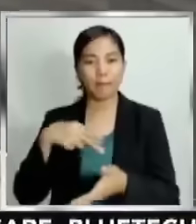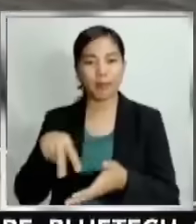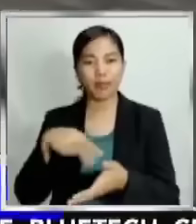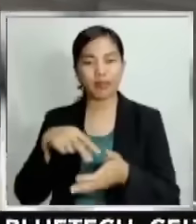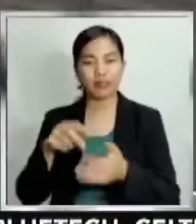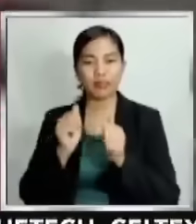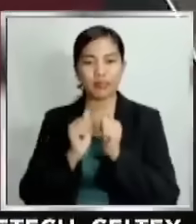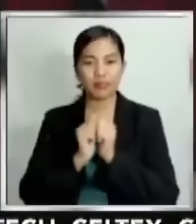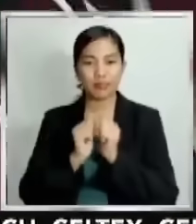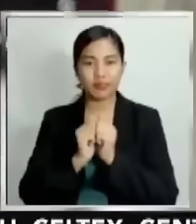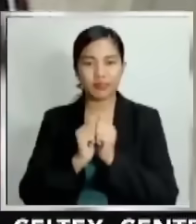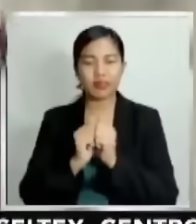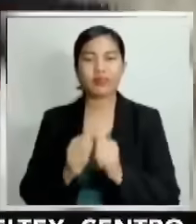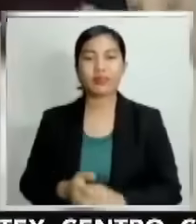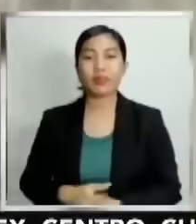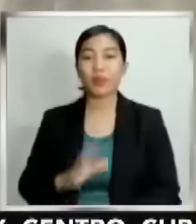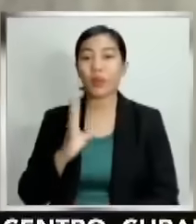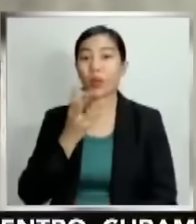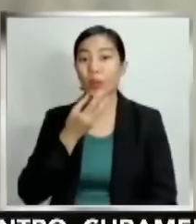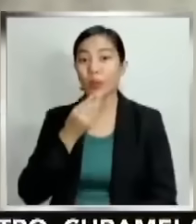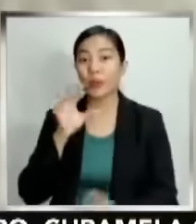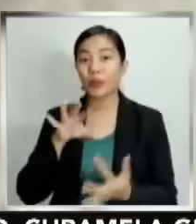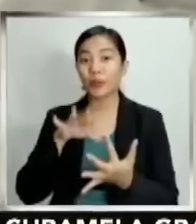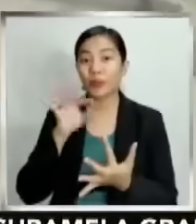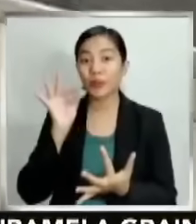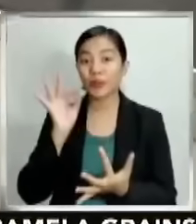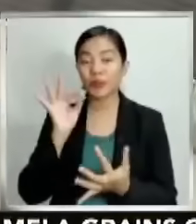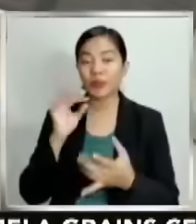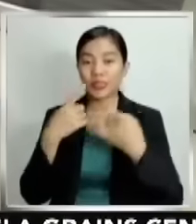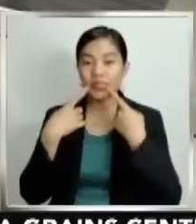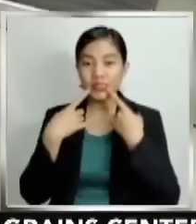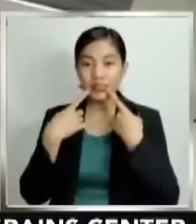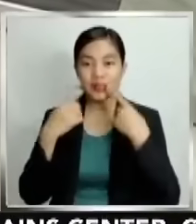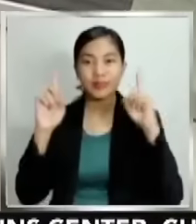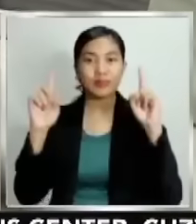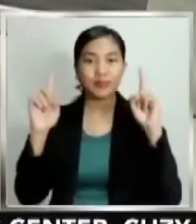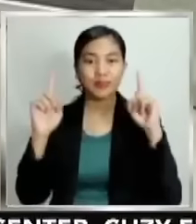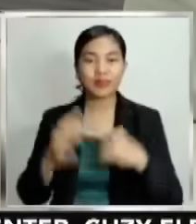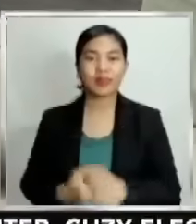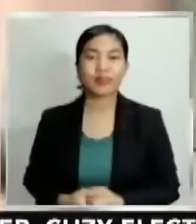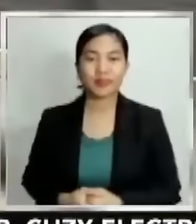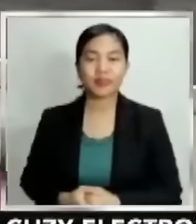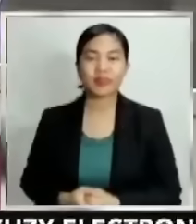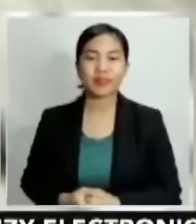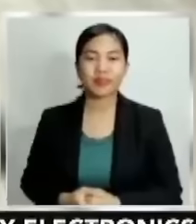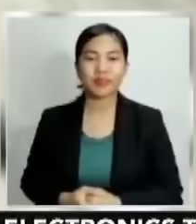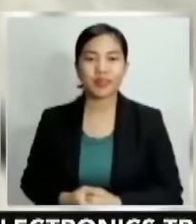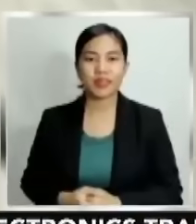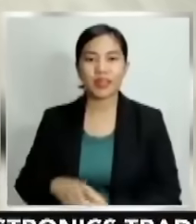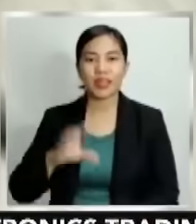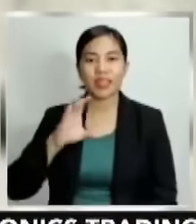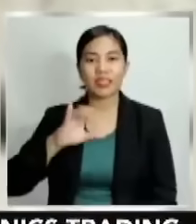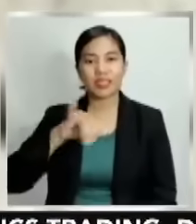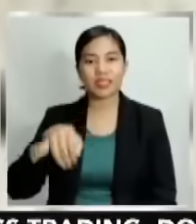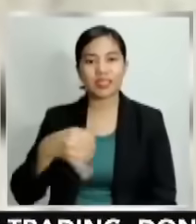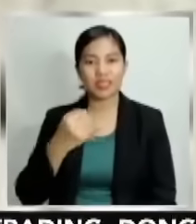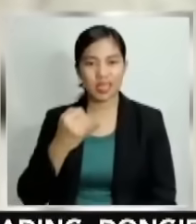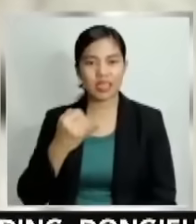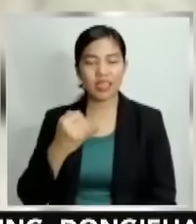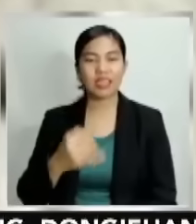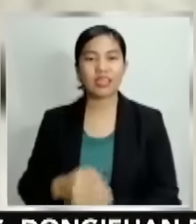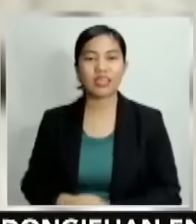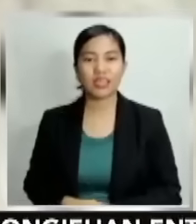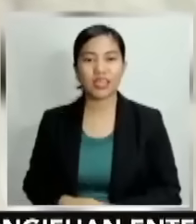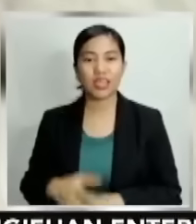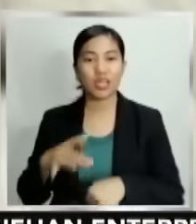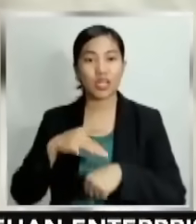At ang lucky winner ng Marian Rivera Sabay-Sabay Tayo Dance Challenge, si CJ Lucky. Maagang dumating sa studio si